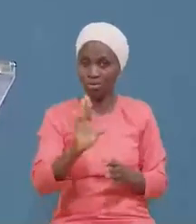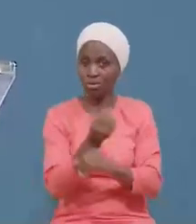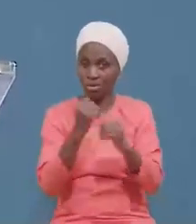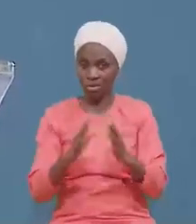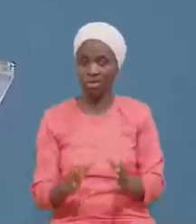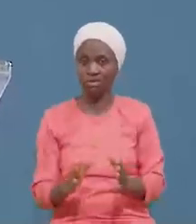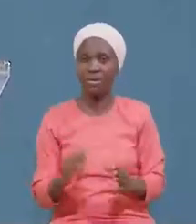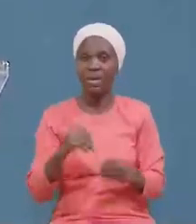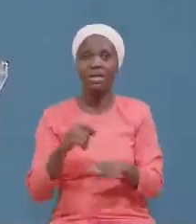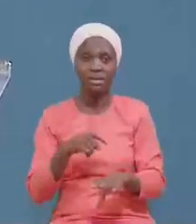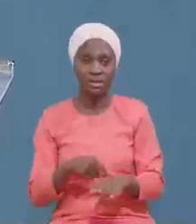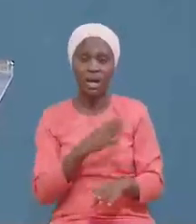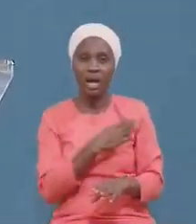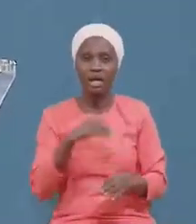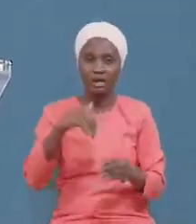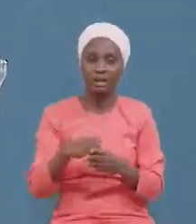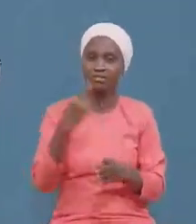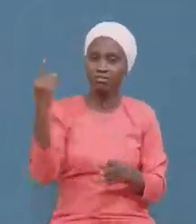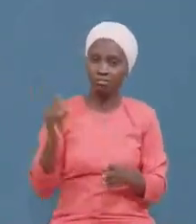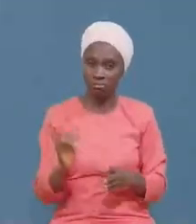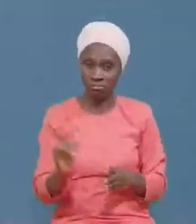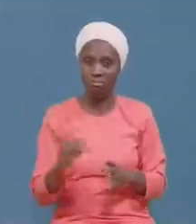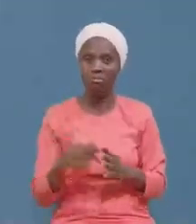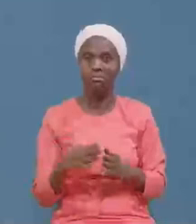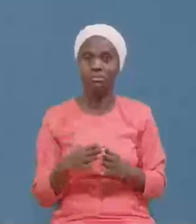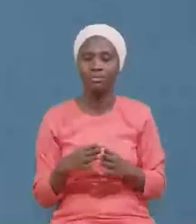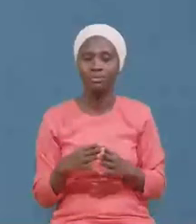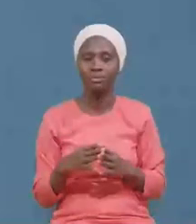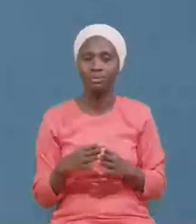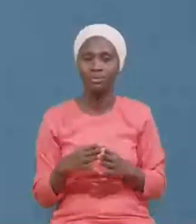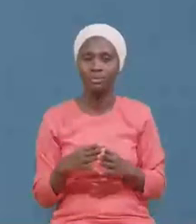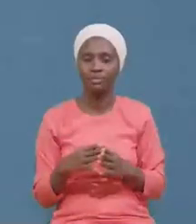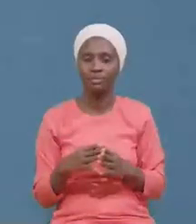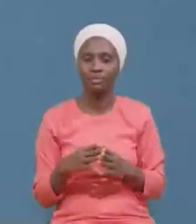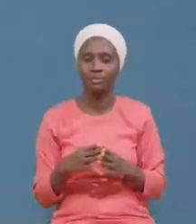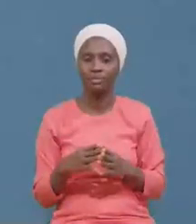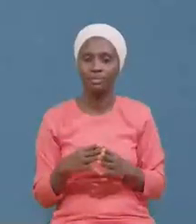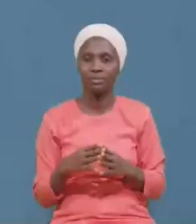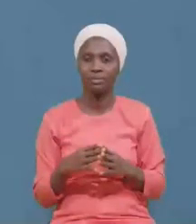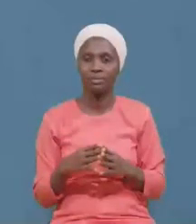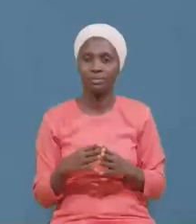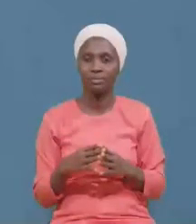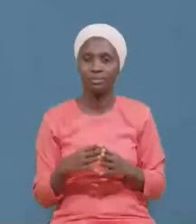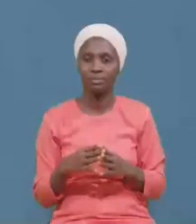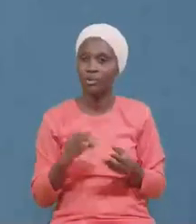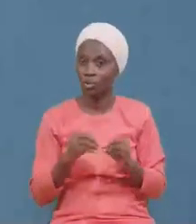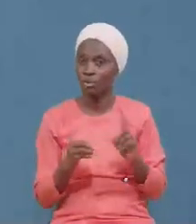Au sujet du Sauveur en temps et dans l'éternité. Numéro 1.